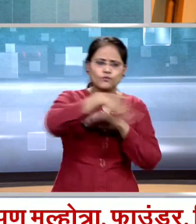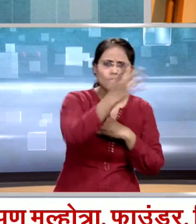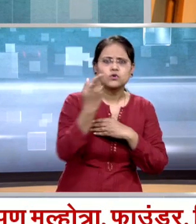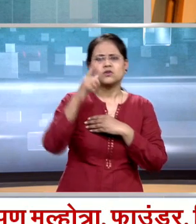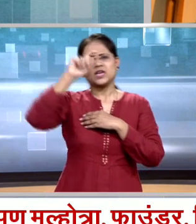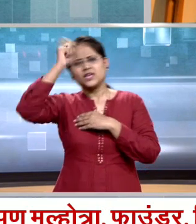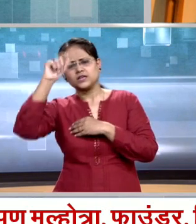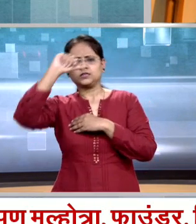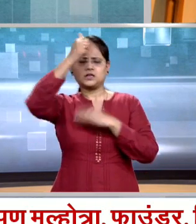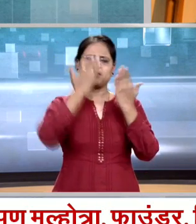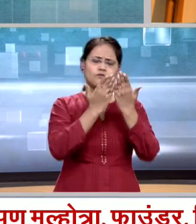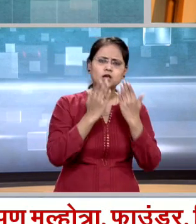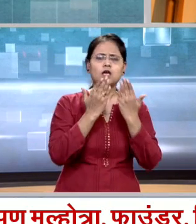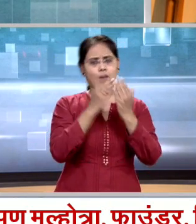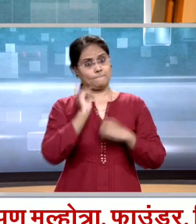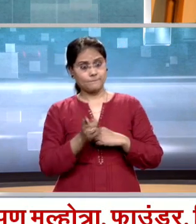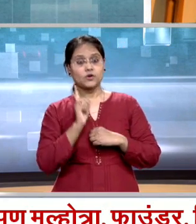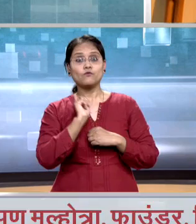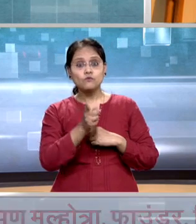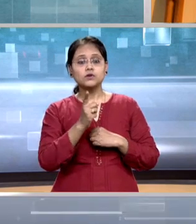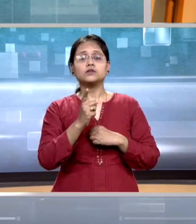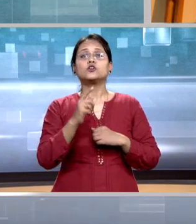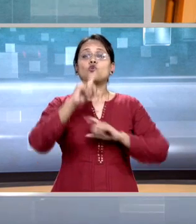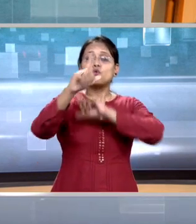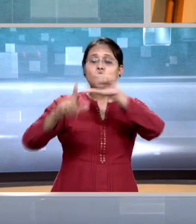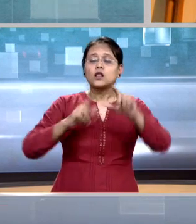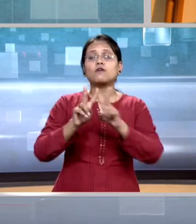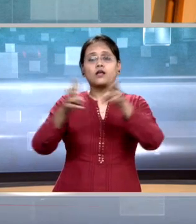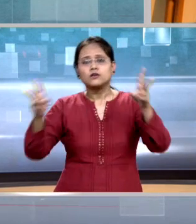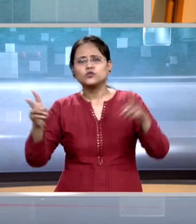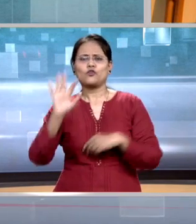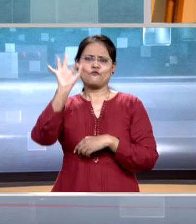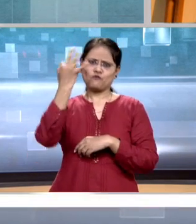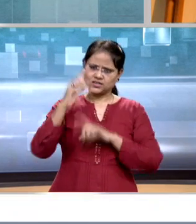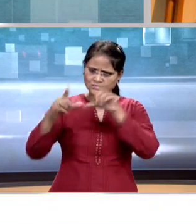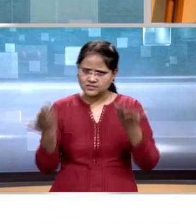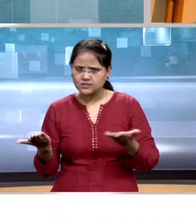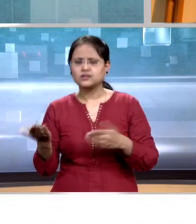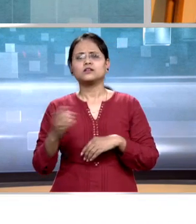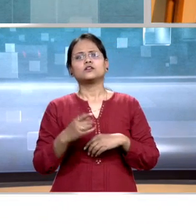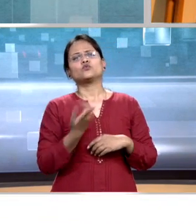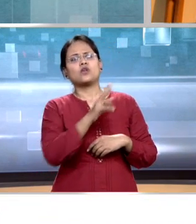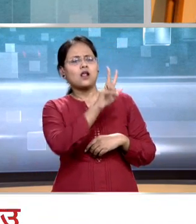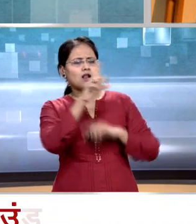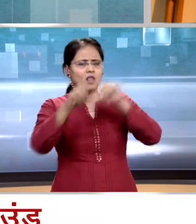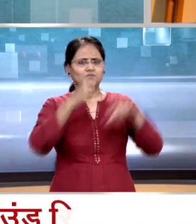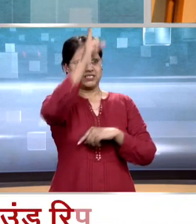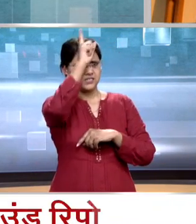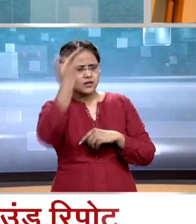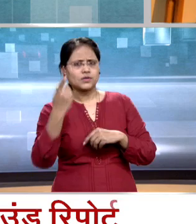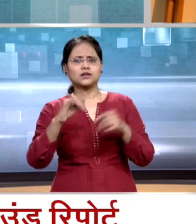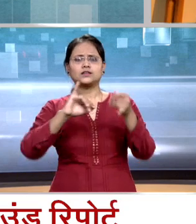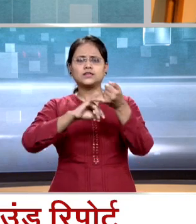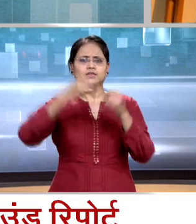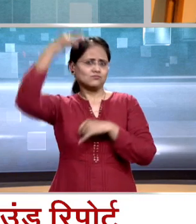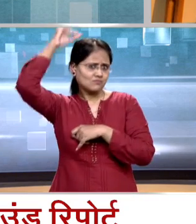तो स्कूल में इंग्लिश और हिंदी तो पढ़ता ही है और वो पढ़नी ही चाहिए, बट उसके अलावा बहुत सारी अलग अलग भाषाएं पढ़ते हैं। कोई फ्रेंच पढ़ता है तो थर्ड लैंग्वेज, कोई जर्मन